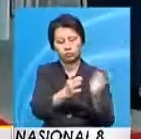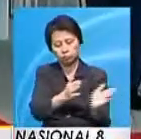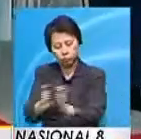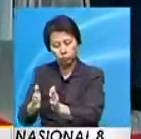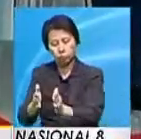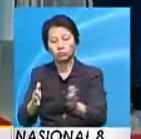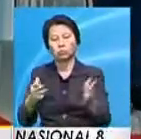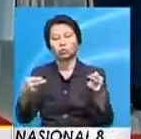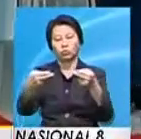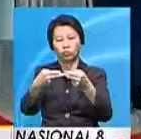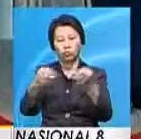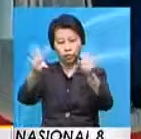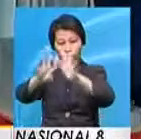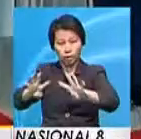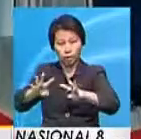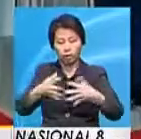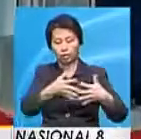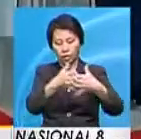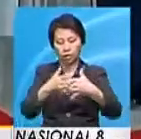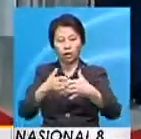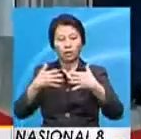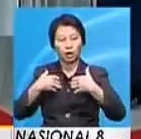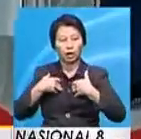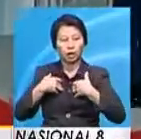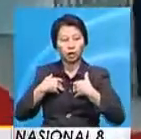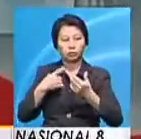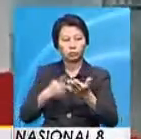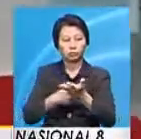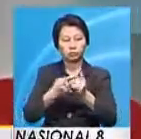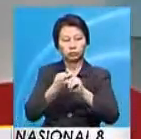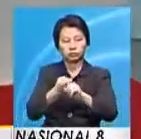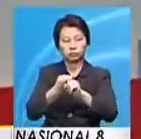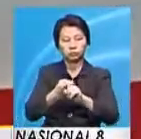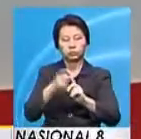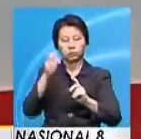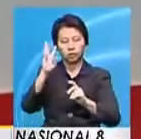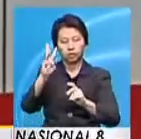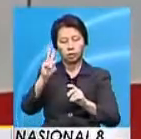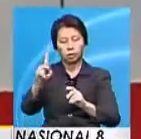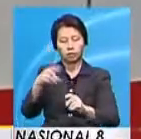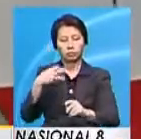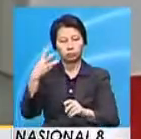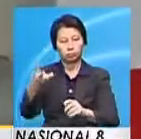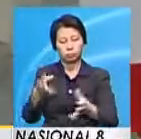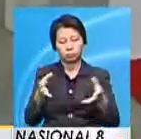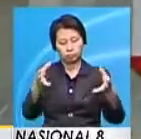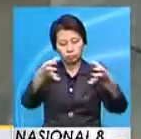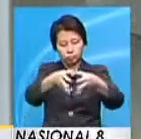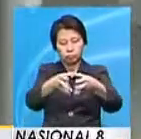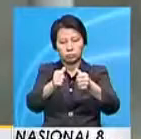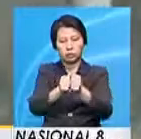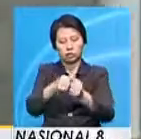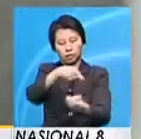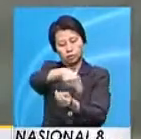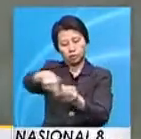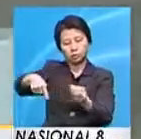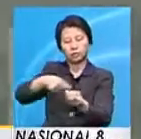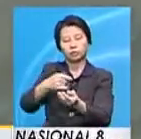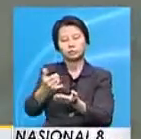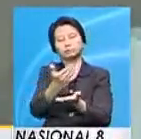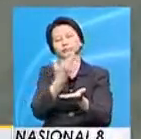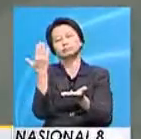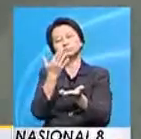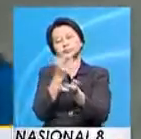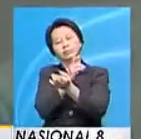hubungan ASEAN-Amerika Syarikat yang mengambil kira keakraban Kuala Lumpur, Washington. Pemukiman kali ini diadakan dalam suasana yang santai